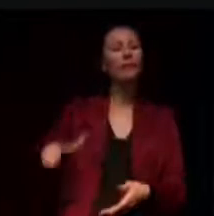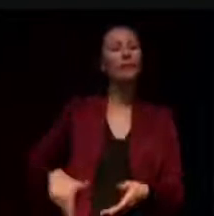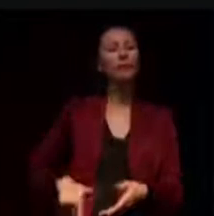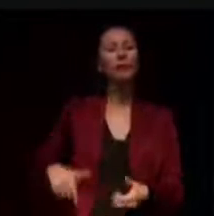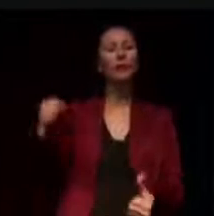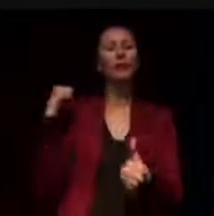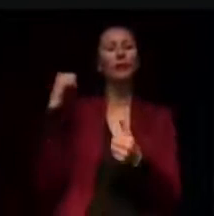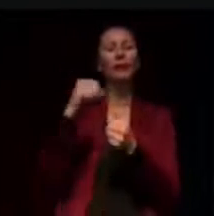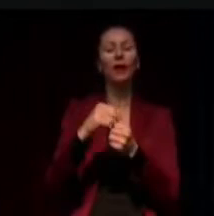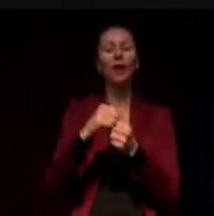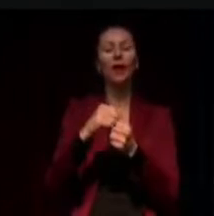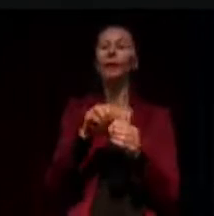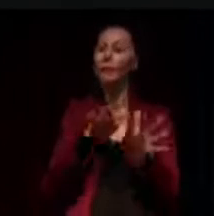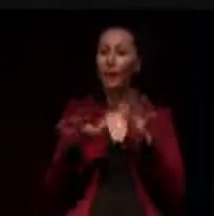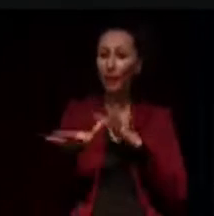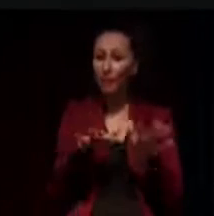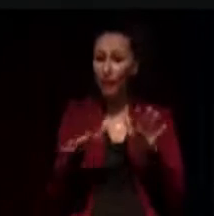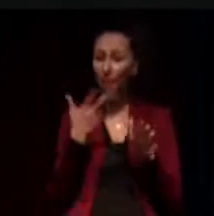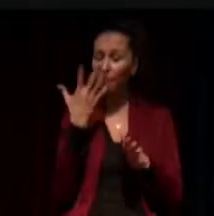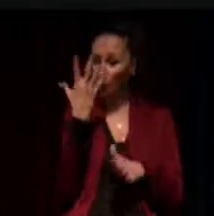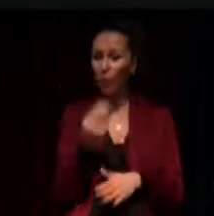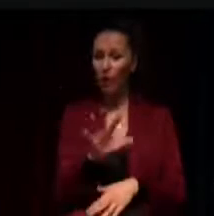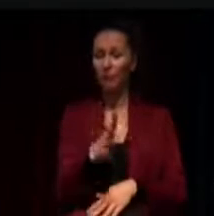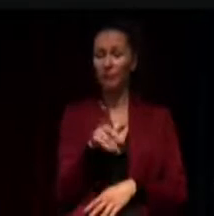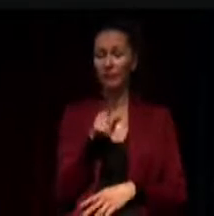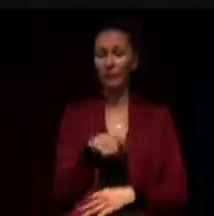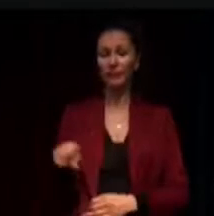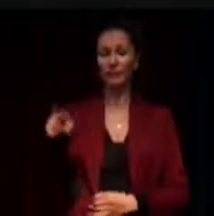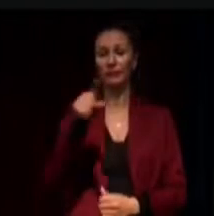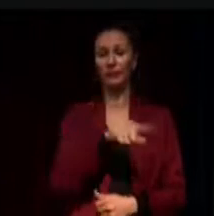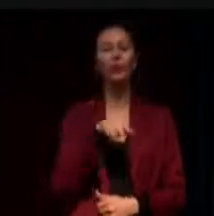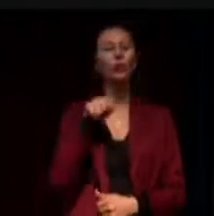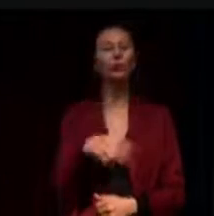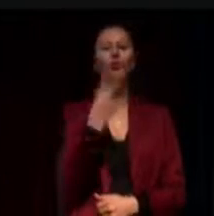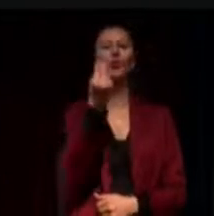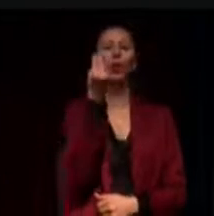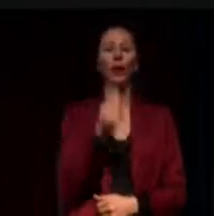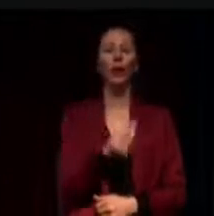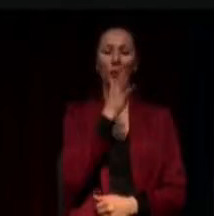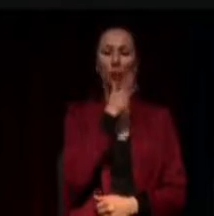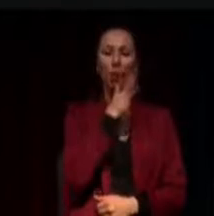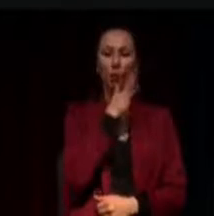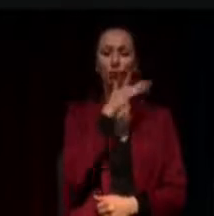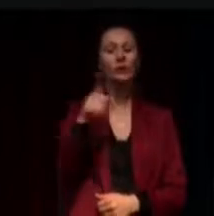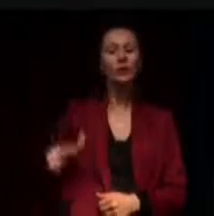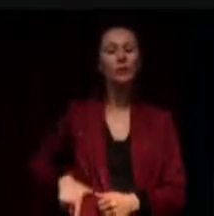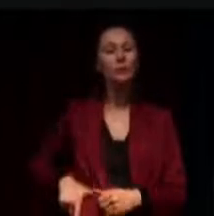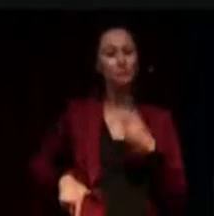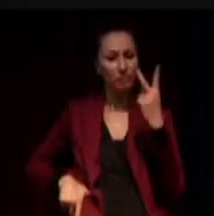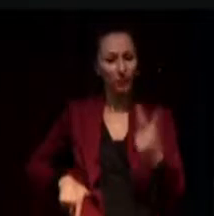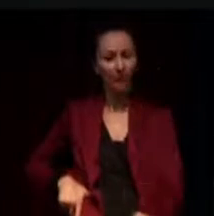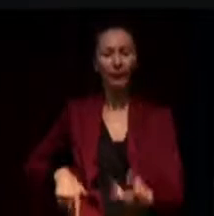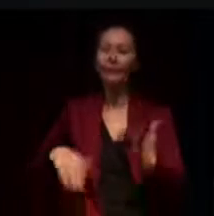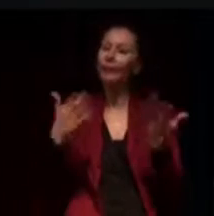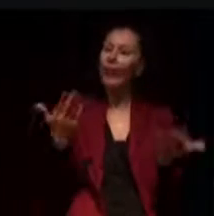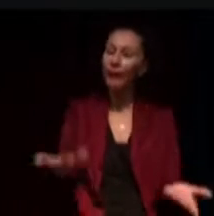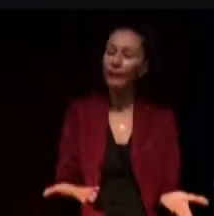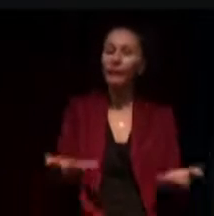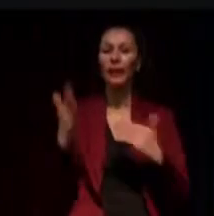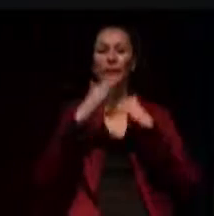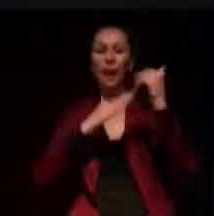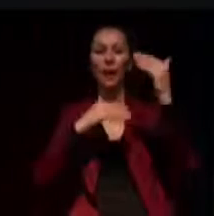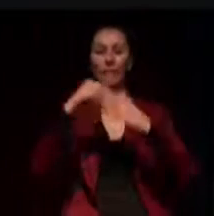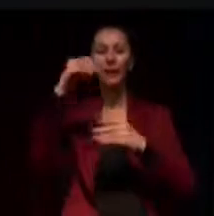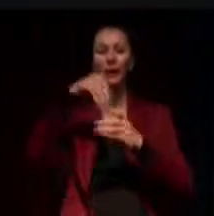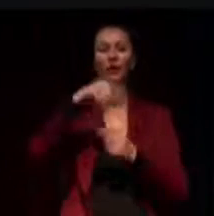aynı şekilde bir deprem üretme niteliğine sahip. Ve şunu da çok iyi biliyoruz. İzmir'in neredeyse yapı